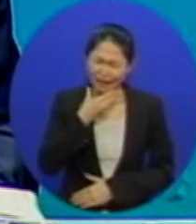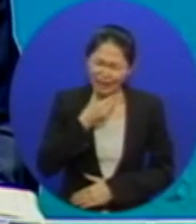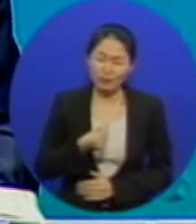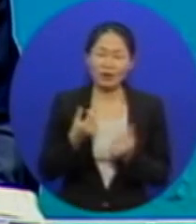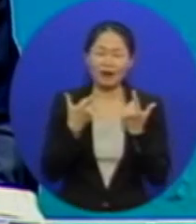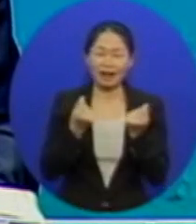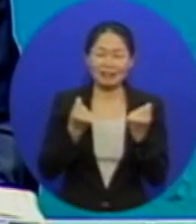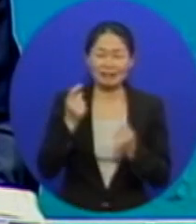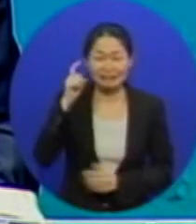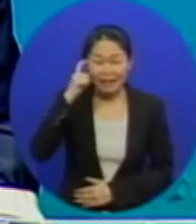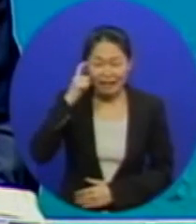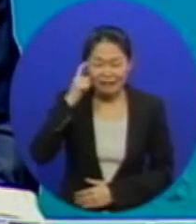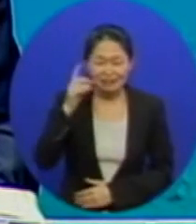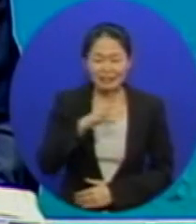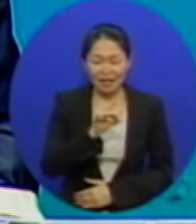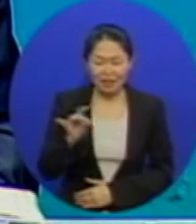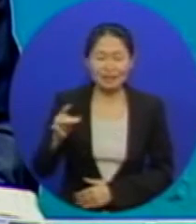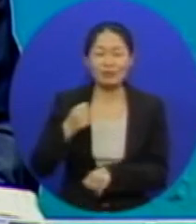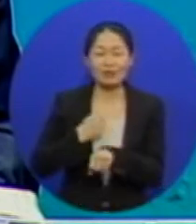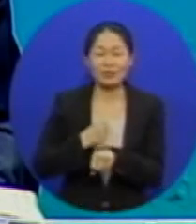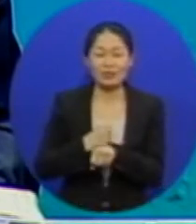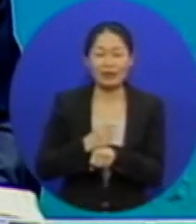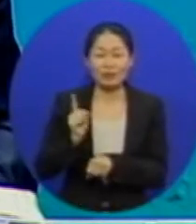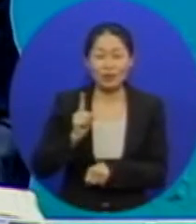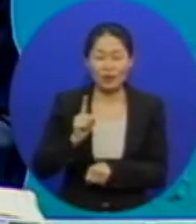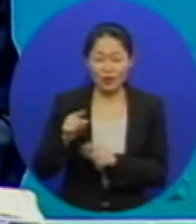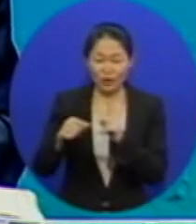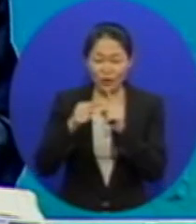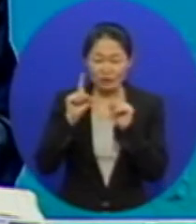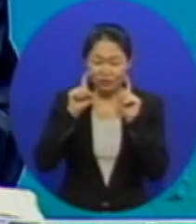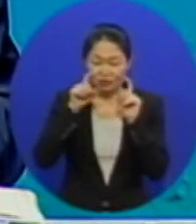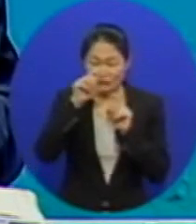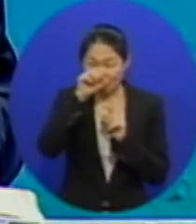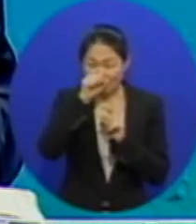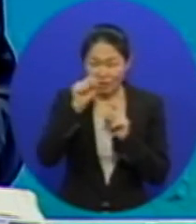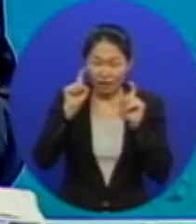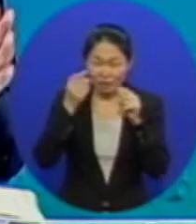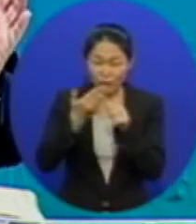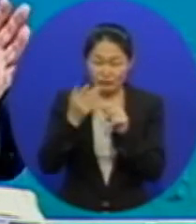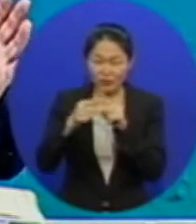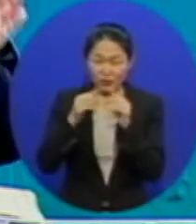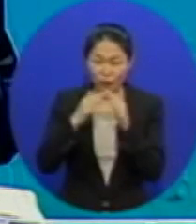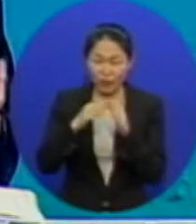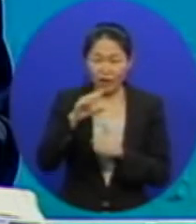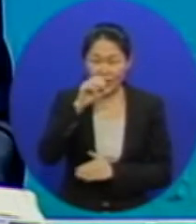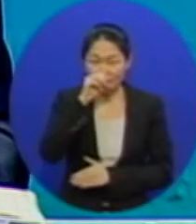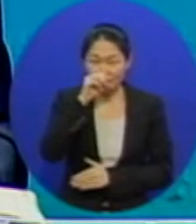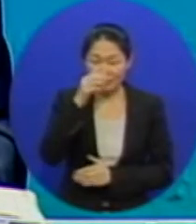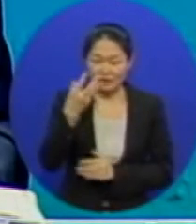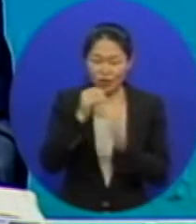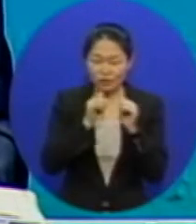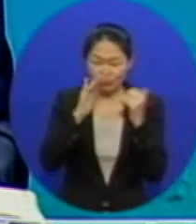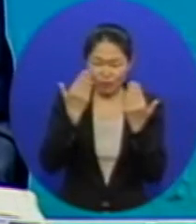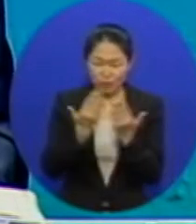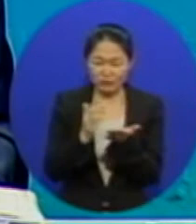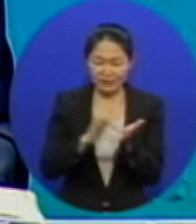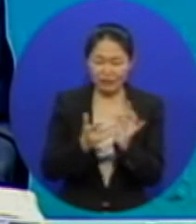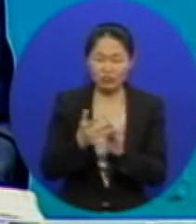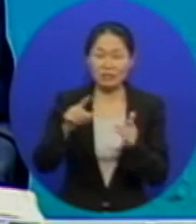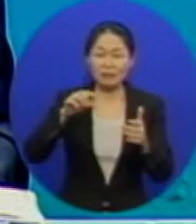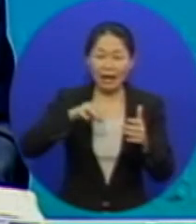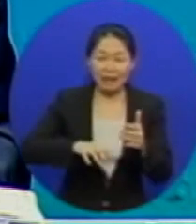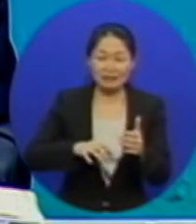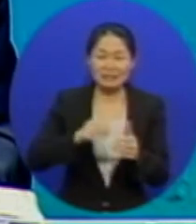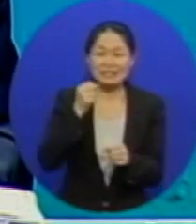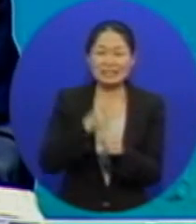생각을 종종 해봅니다 그 교회 성도님들은 예수님 아 면서 이미 다들 죽으 쉽겠지요